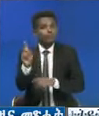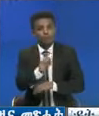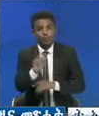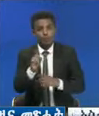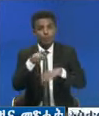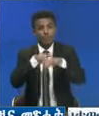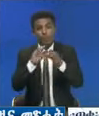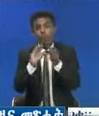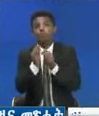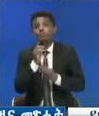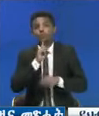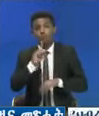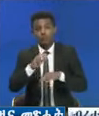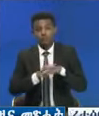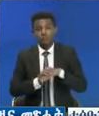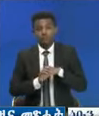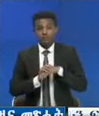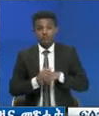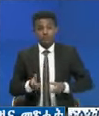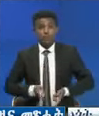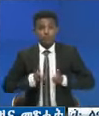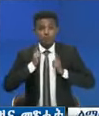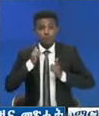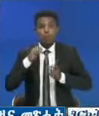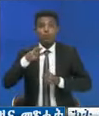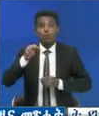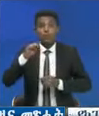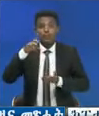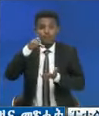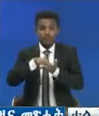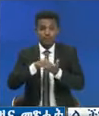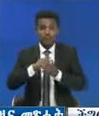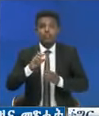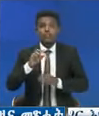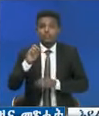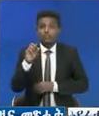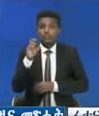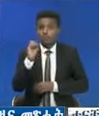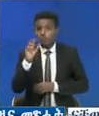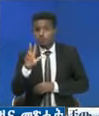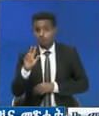ህመሙ ነው። ስሜ አማሮ አይና እባላለሁ። የምኖረው ሞጣ ከተማ 03 ቀበሌ ነው። እንደሚገባኝ ምርጫ የሚካሄደው